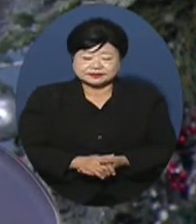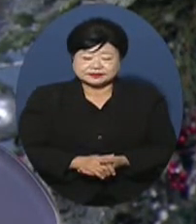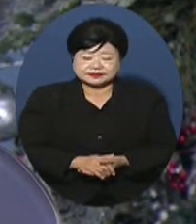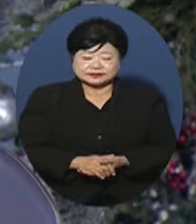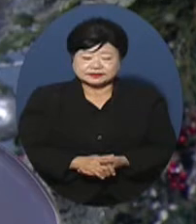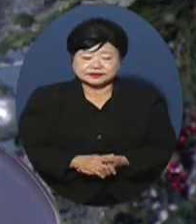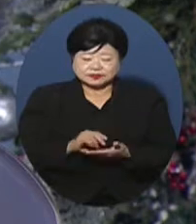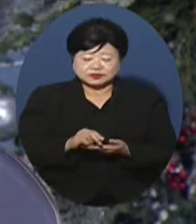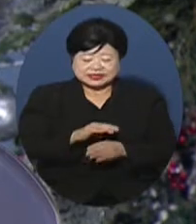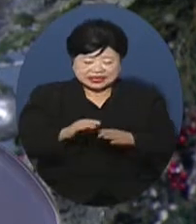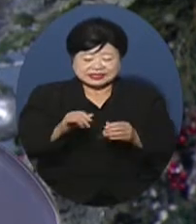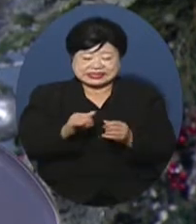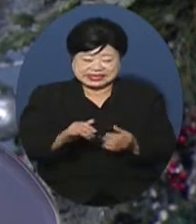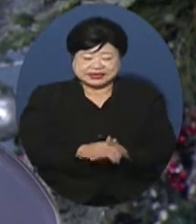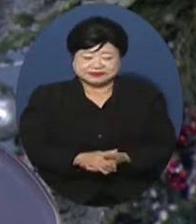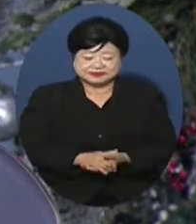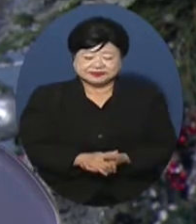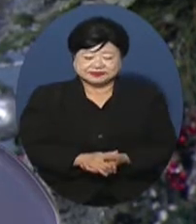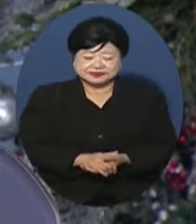문제해결 등산